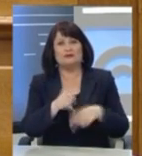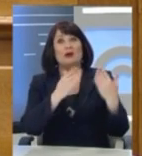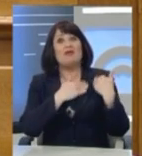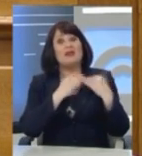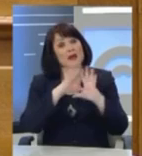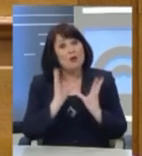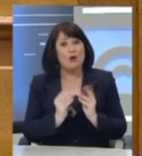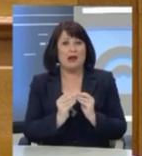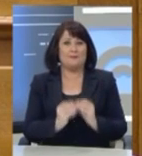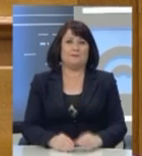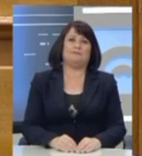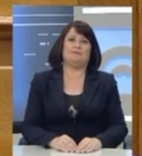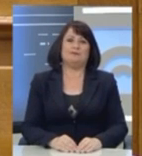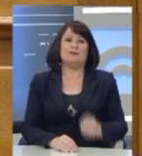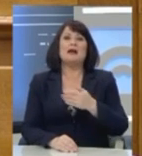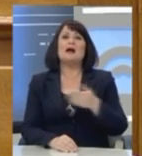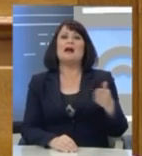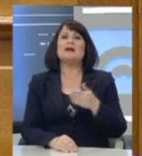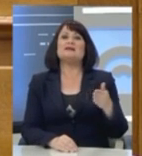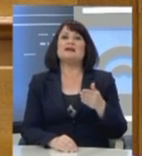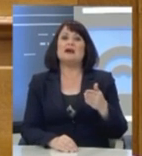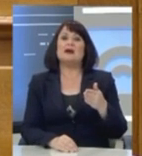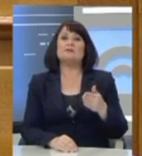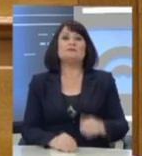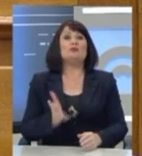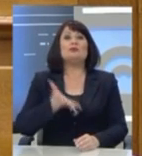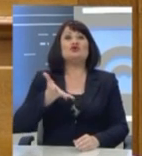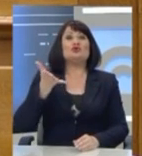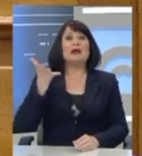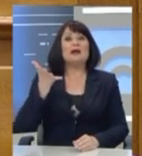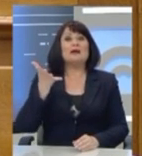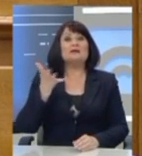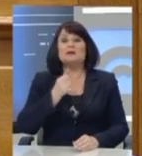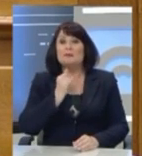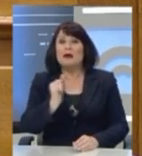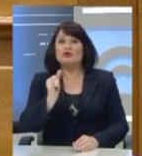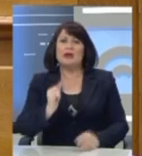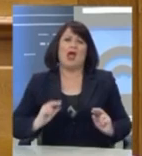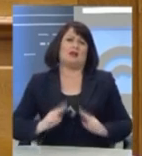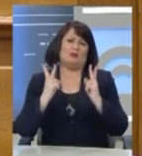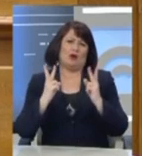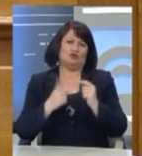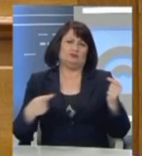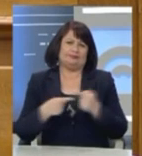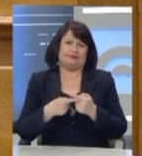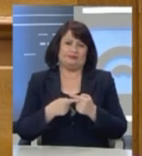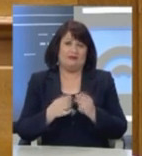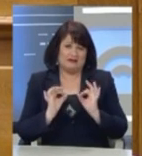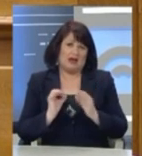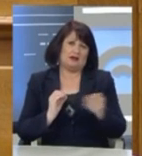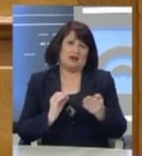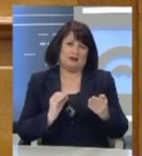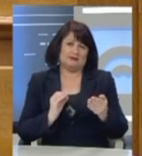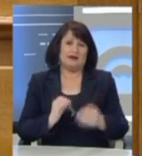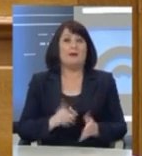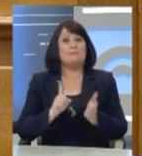Για την παράταξη της αριστεράς, ο Κωνσταντίνος Μητσοτάκης υπήρξε πάντοτε ένας πολιτικός αντίπαλος. Οφείλουμε ωστόσο